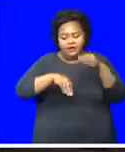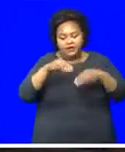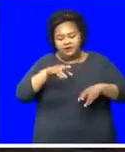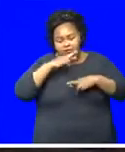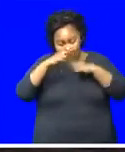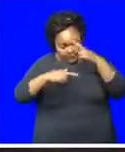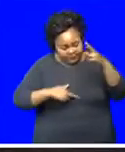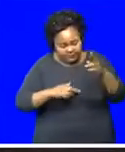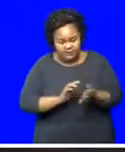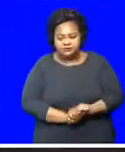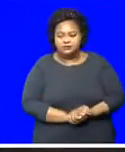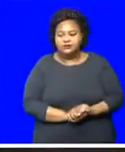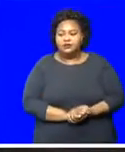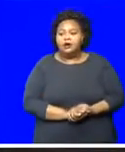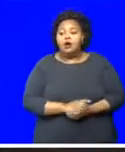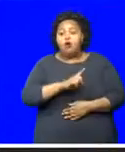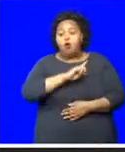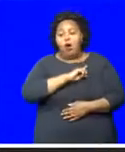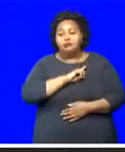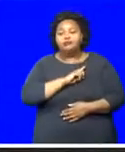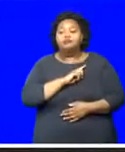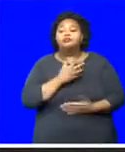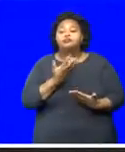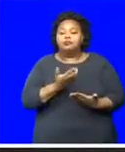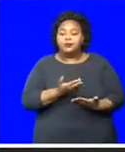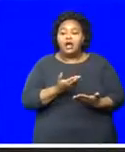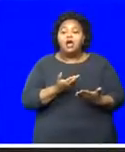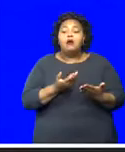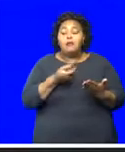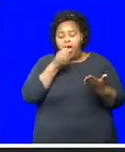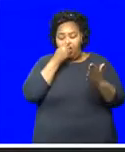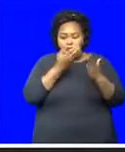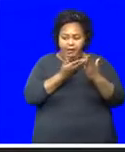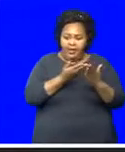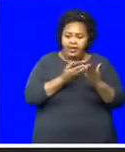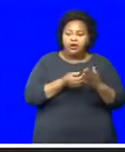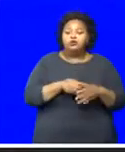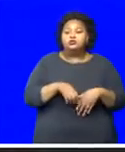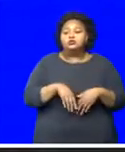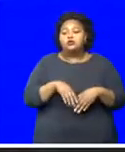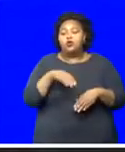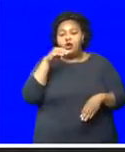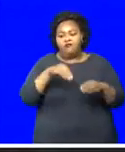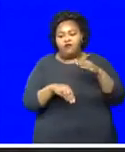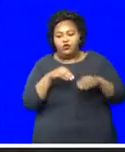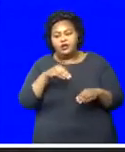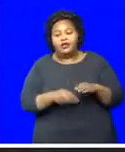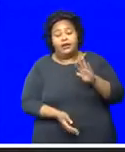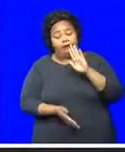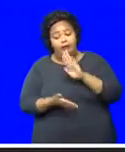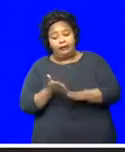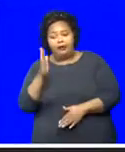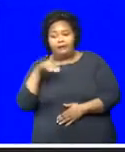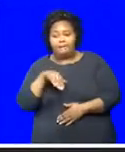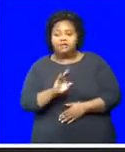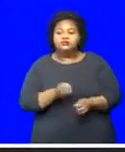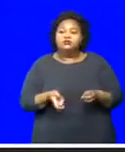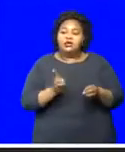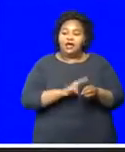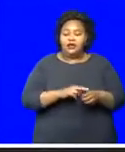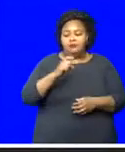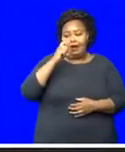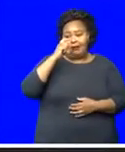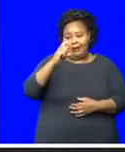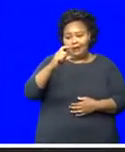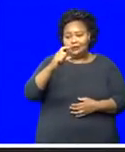e-station uyavota uyahamba nekokuthi utawuphetheni na utawuvota cishe ngiloko lokusikhalo nje